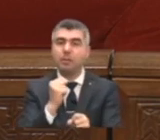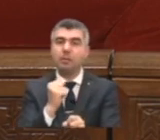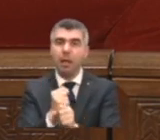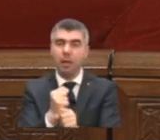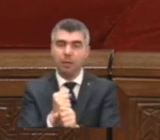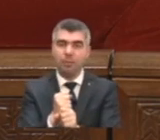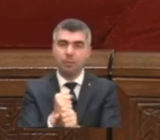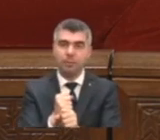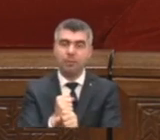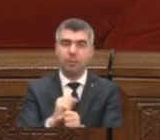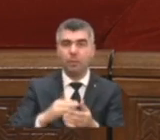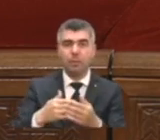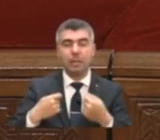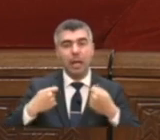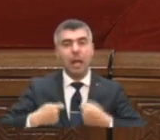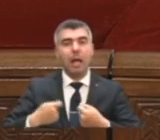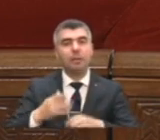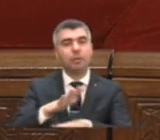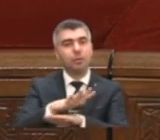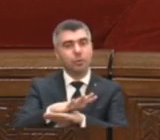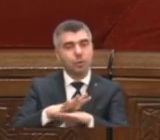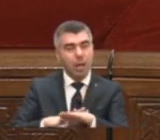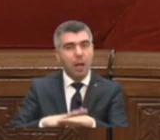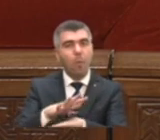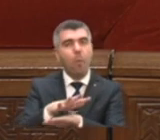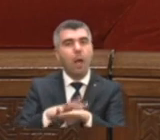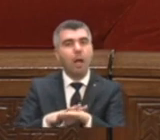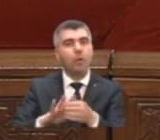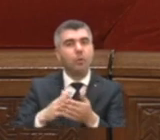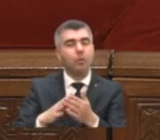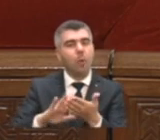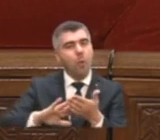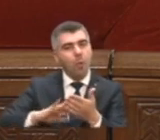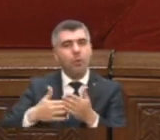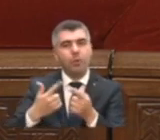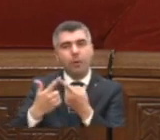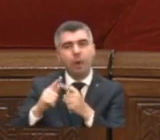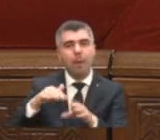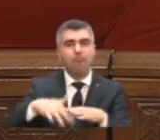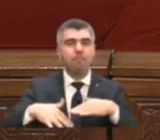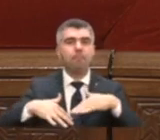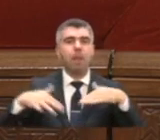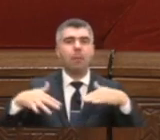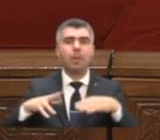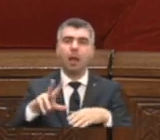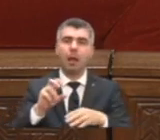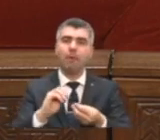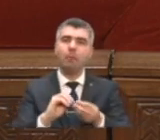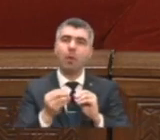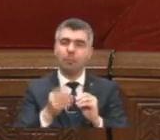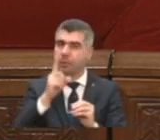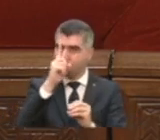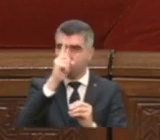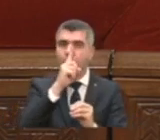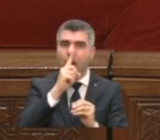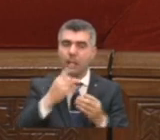مع سيد رئيس الجهه، وتنشتغلوا مع سيد الولي والجميع وجميع النواب البرلمانيين واعيين بالمشكل، وان شاء الله تنتمناو باش